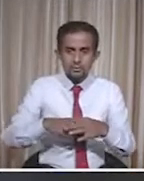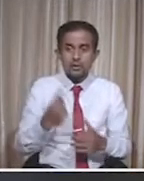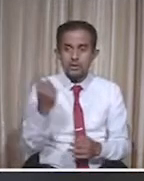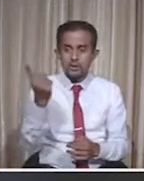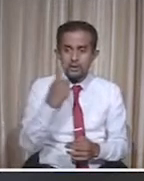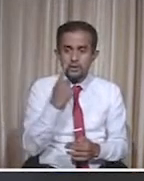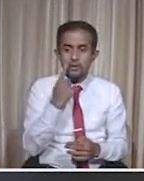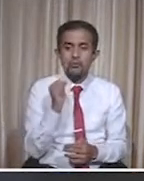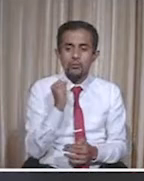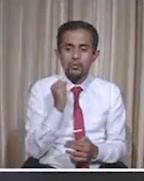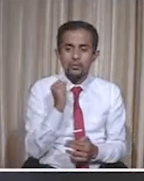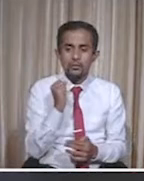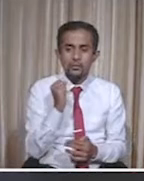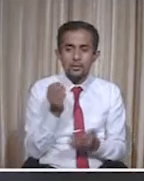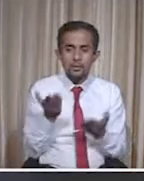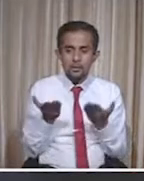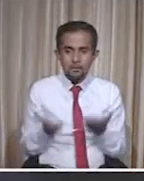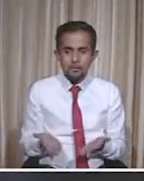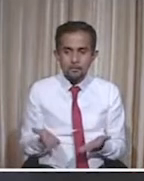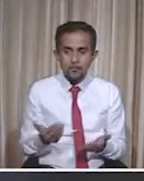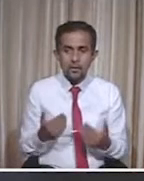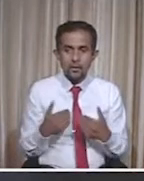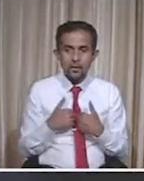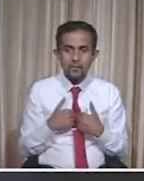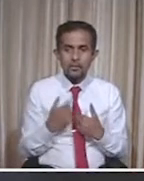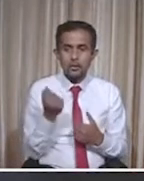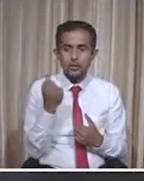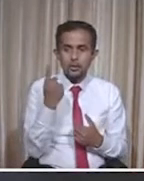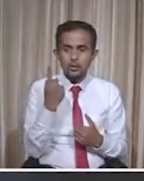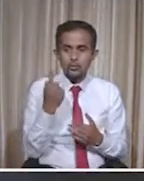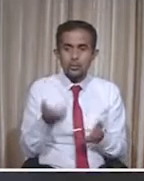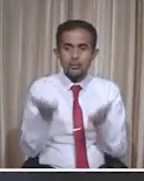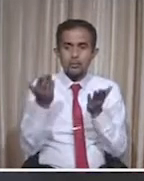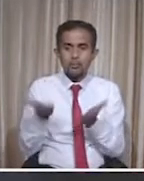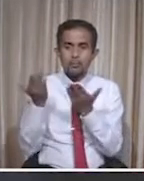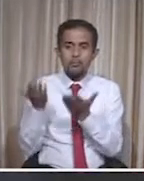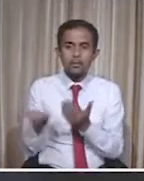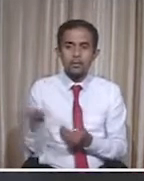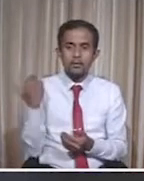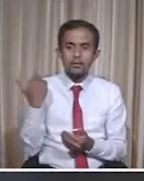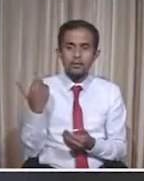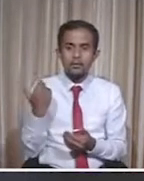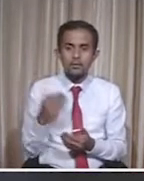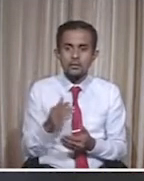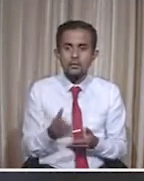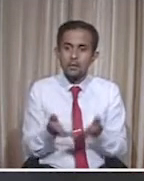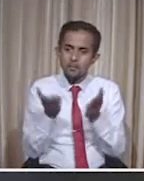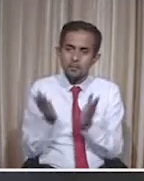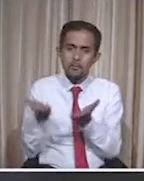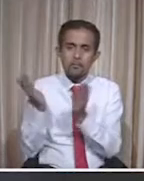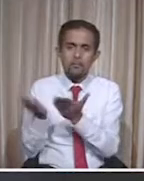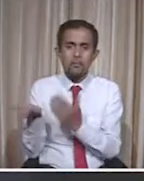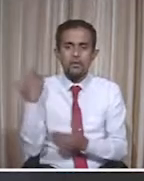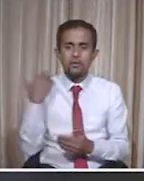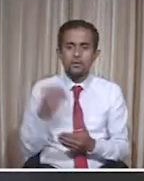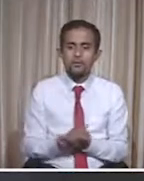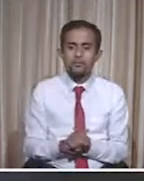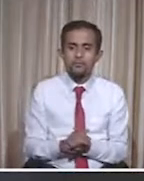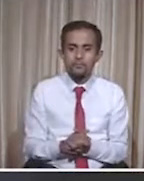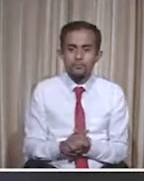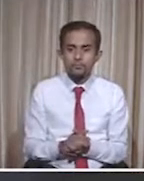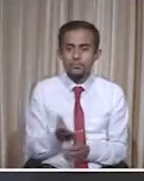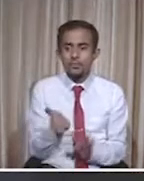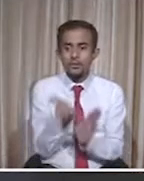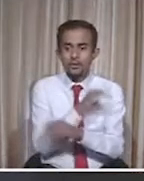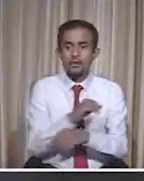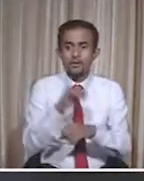එකක් මොකද්ද මේ අපේ රුපියල පාවෙන්න අරින්න කියලා ග්‍රැජුවලි ඒක පාවෙන්න අරින්න ඉතින් කලින්